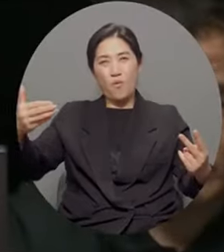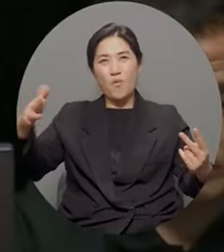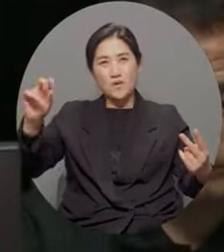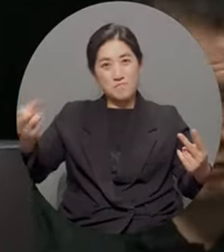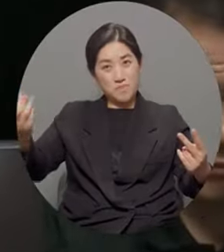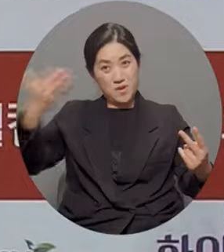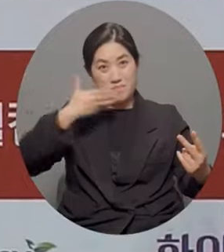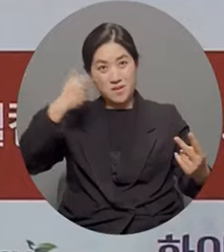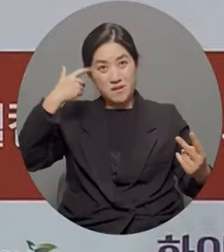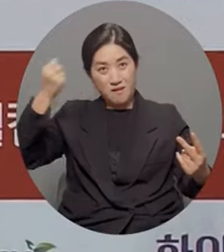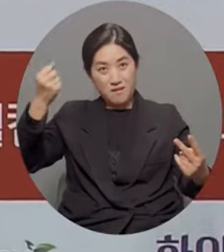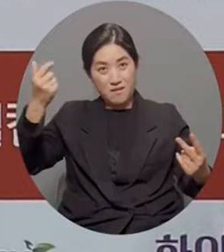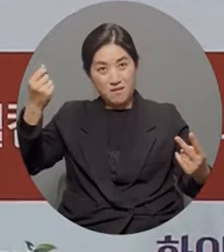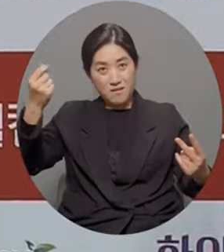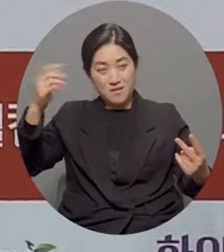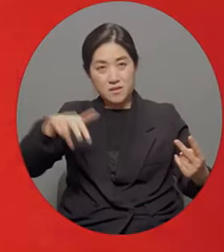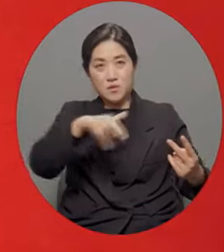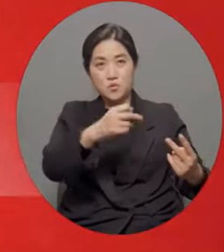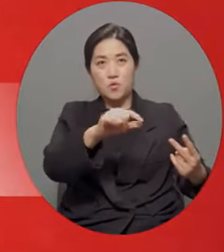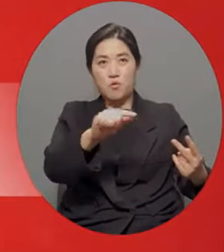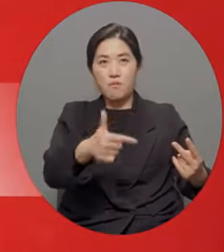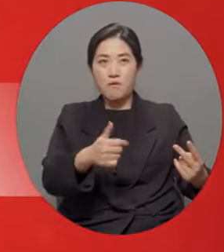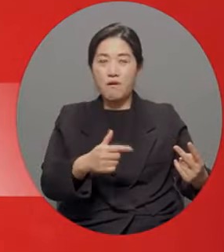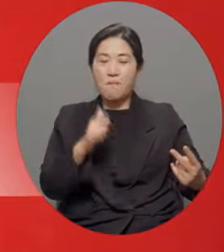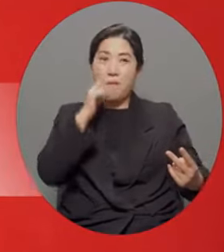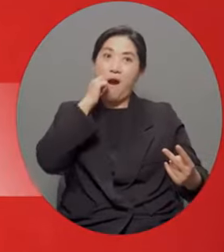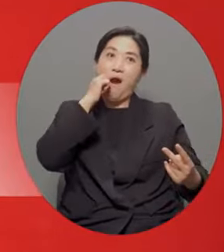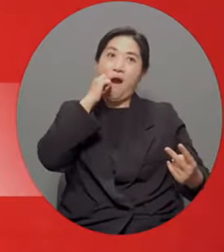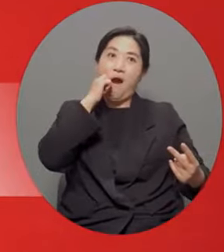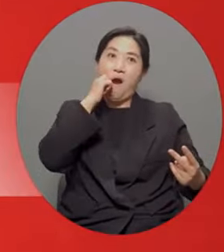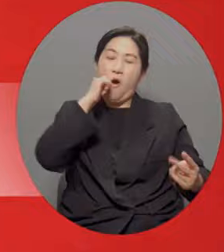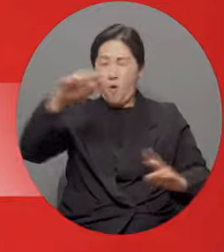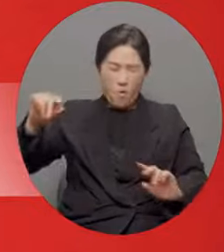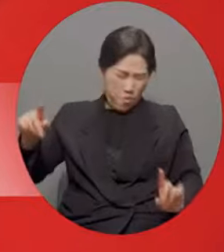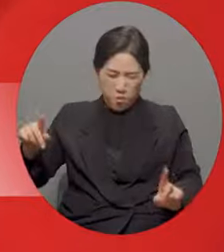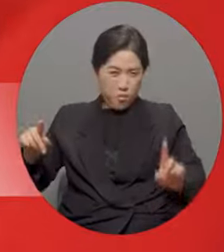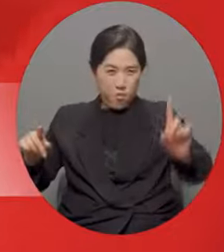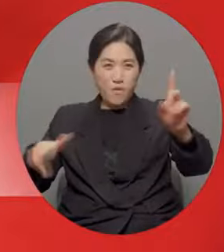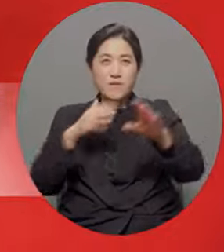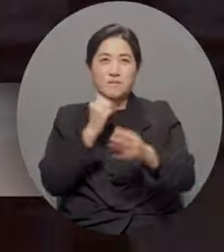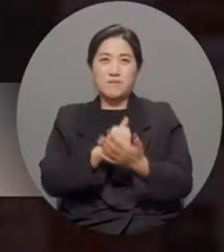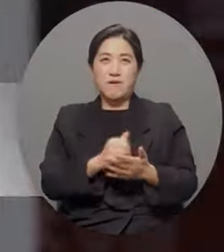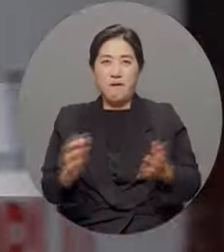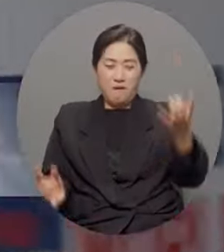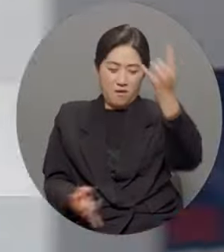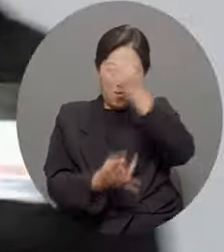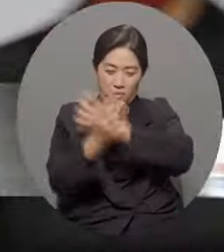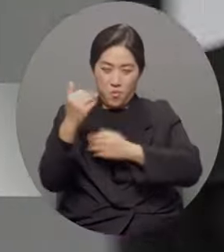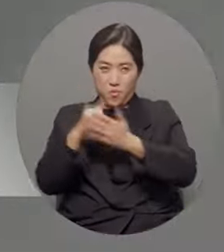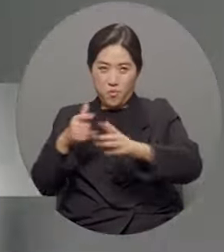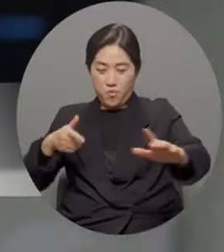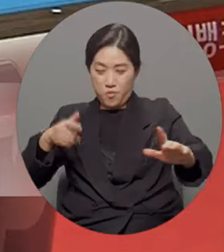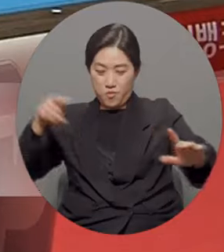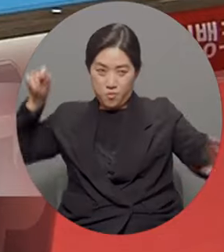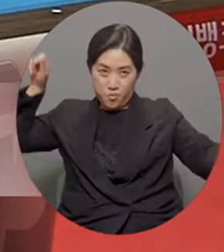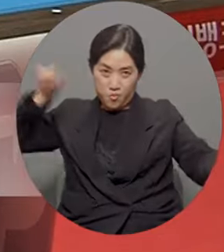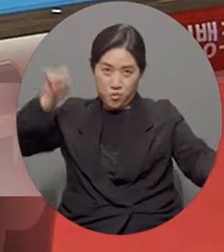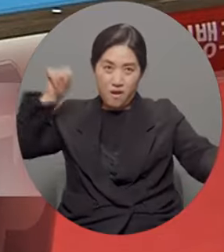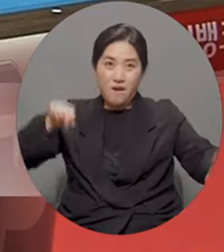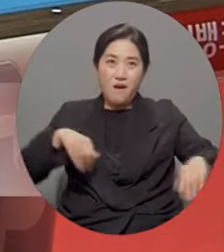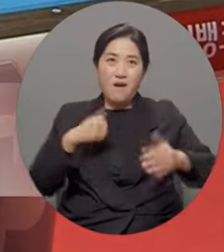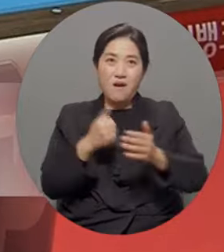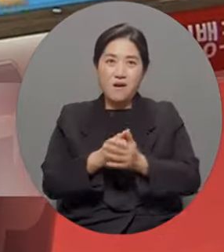끝난 게 아닌가 싶었는데요. 조건휘의 거짓말 같은 반격이 시작됐습니다. 기막힌 횡단샷으로 포문을 열더니